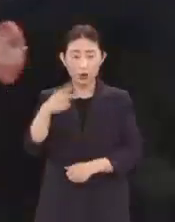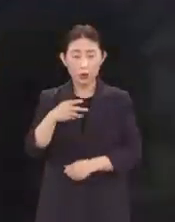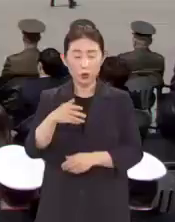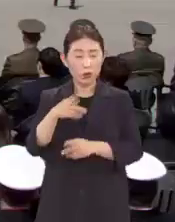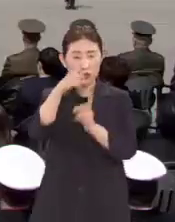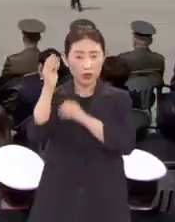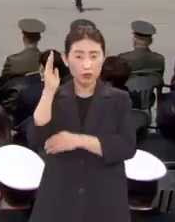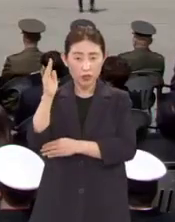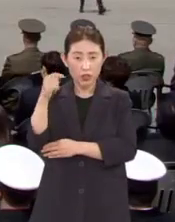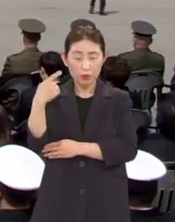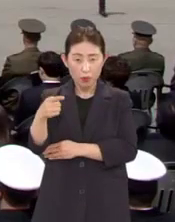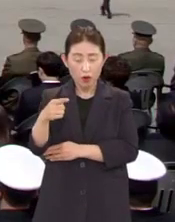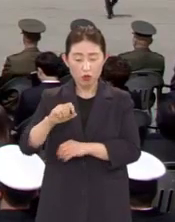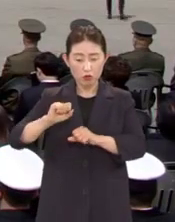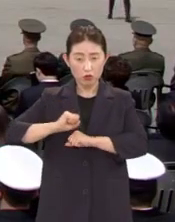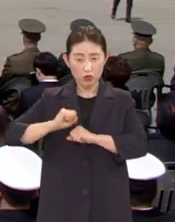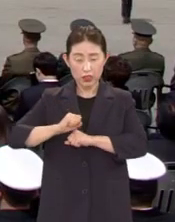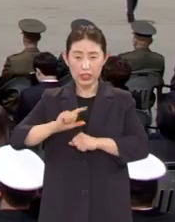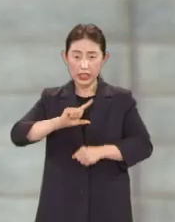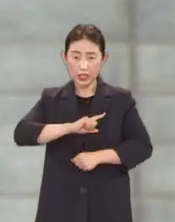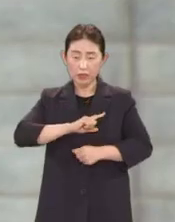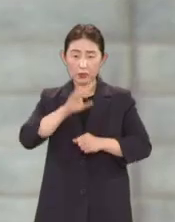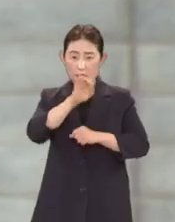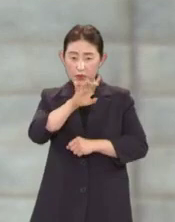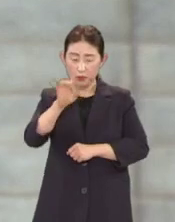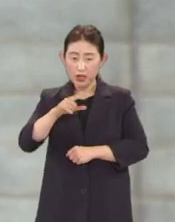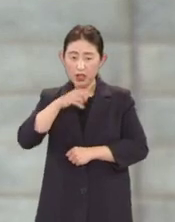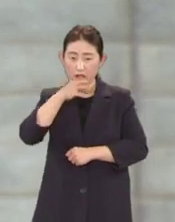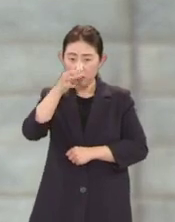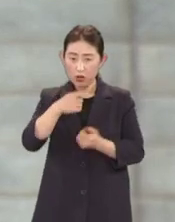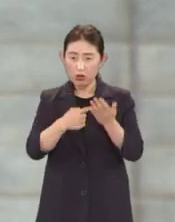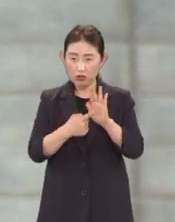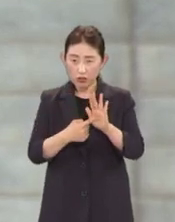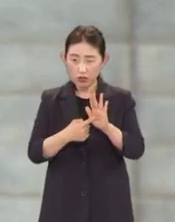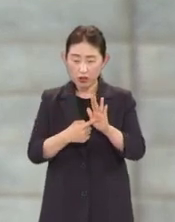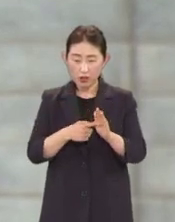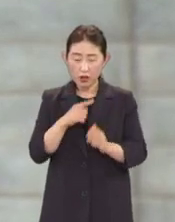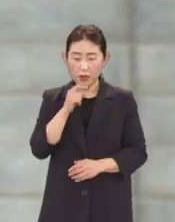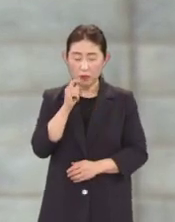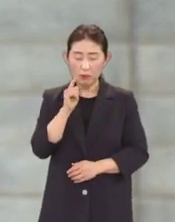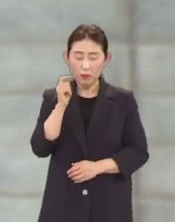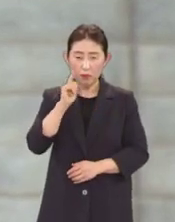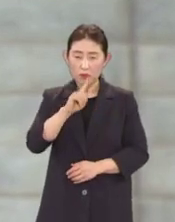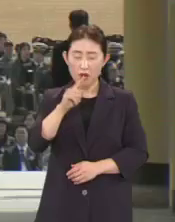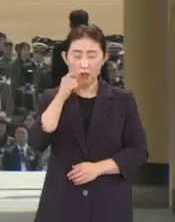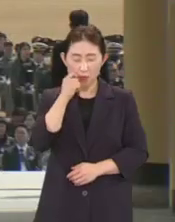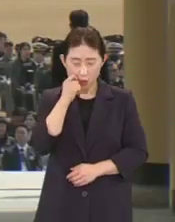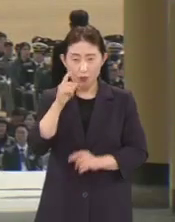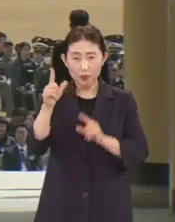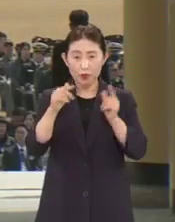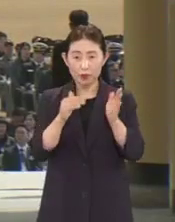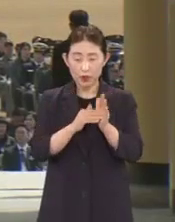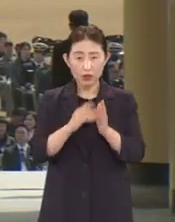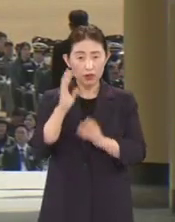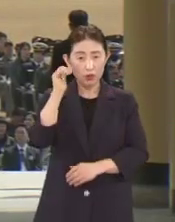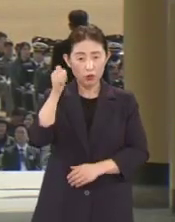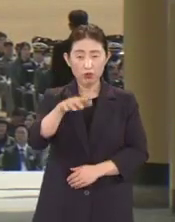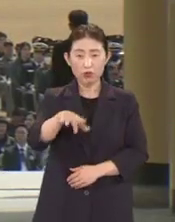기념사에선 용사들의 이름을 호명하기 전 고개를 숙이고 말을 잇지 못하는 모습도 보였습니다 현직